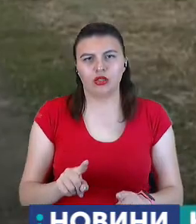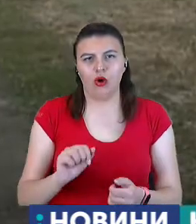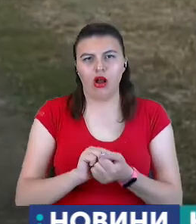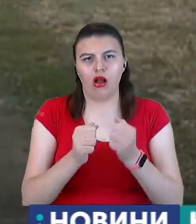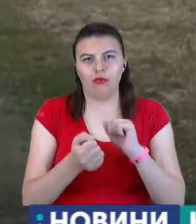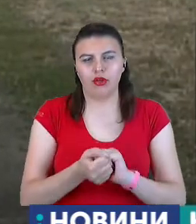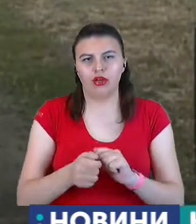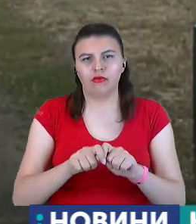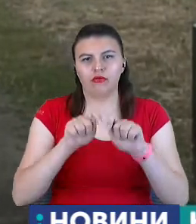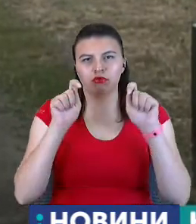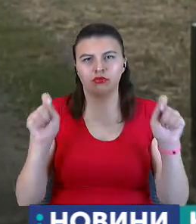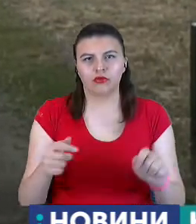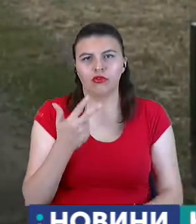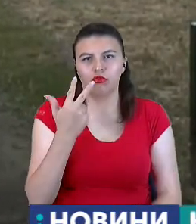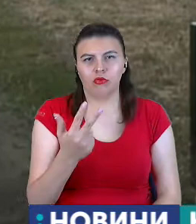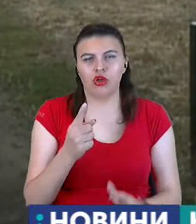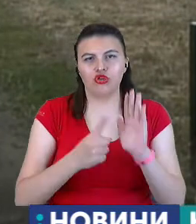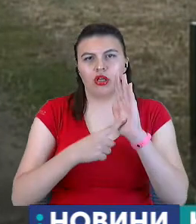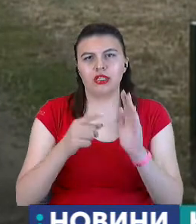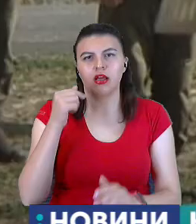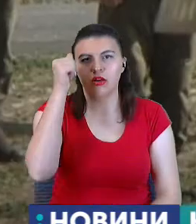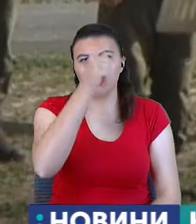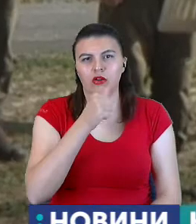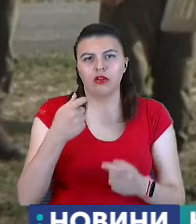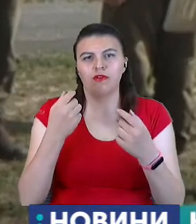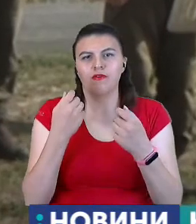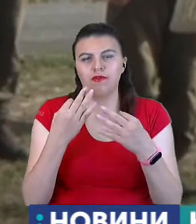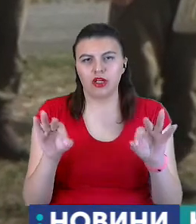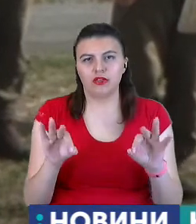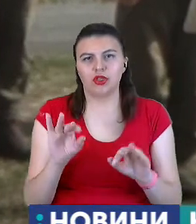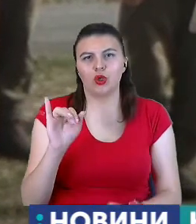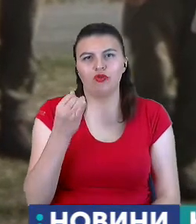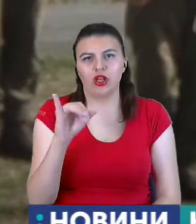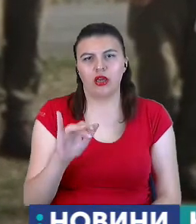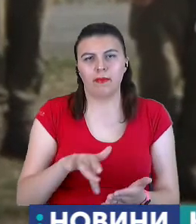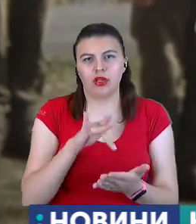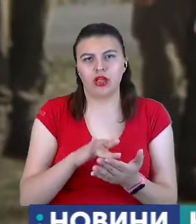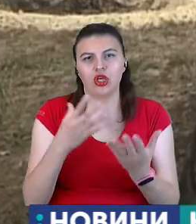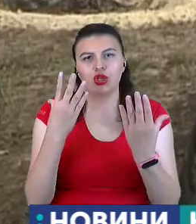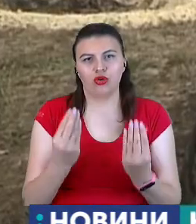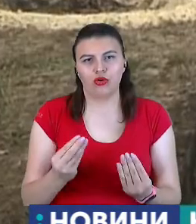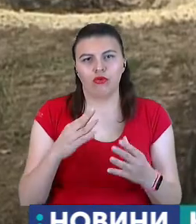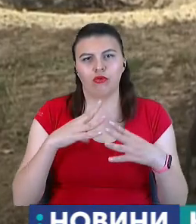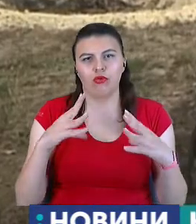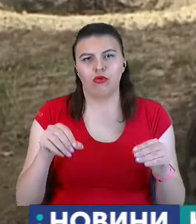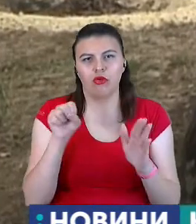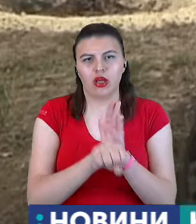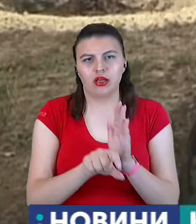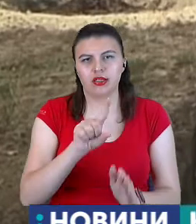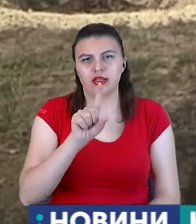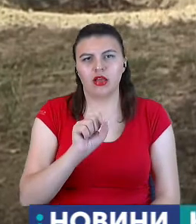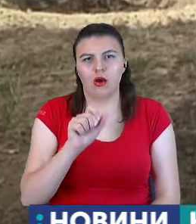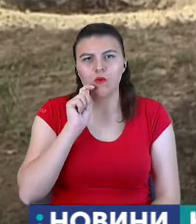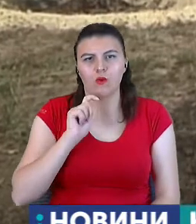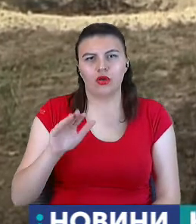трьом датам: 6-й річниці визволення Слов'янська, ювілею міста та Дню полеглих за Україну. Сьогодні ми,